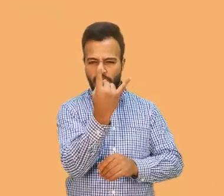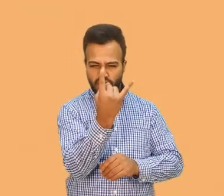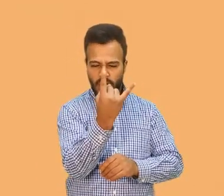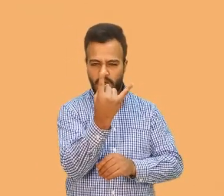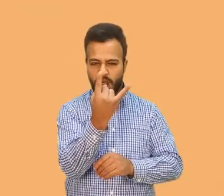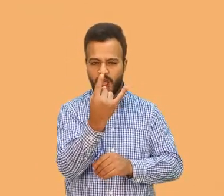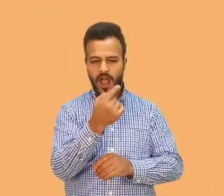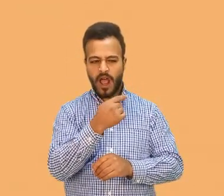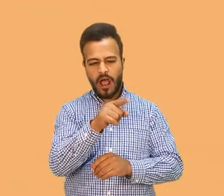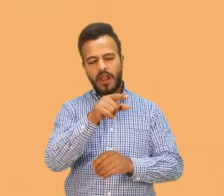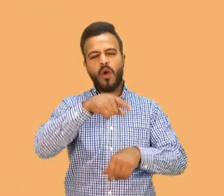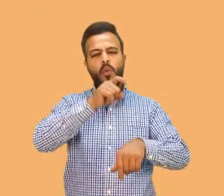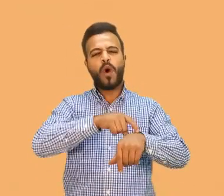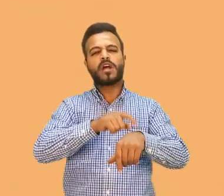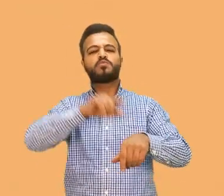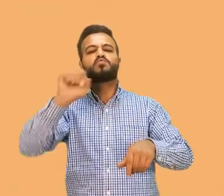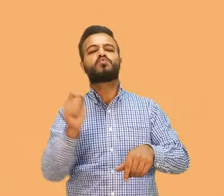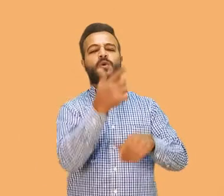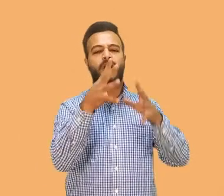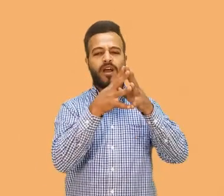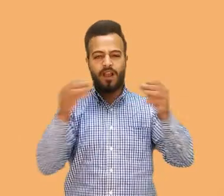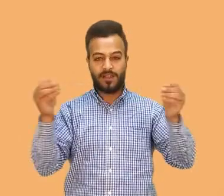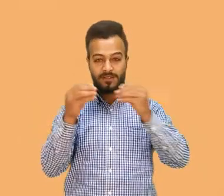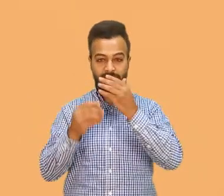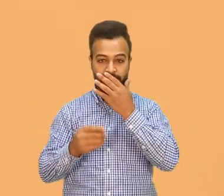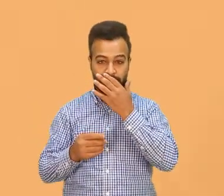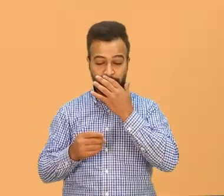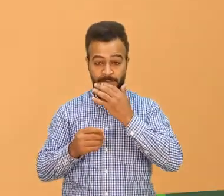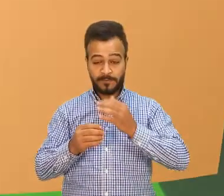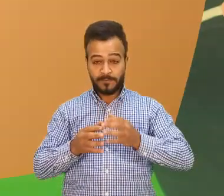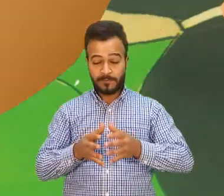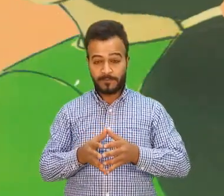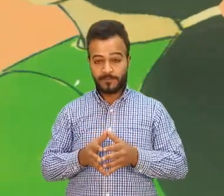10 أيام سوف تمر بسرعة.